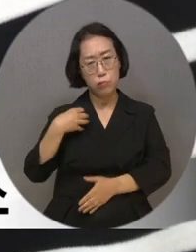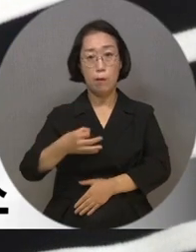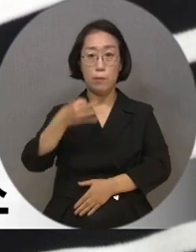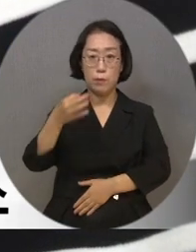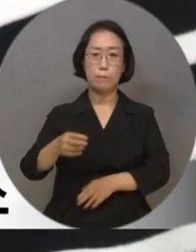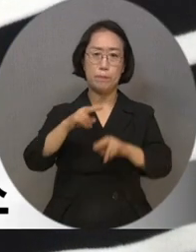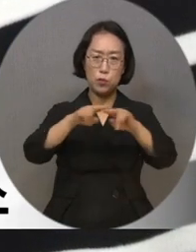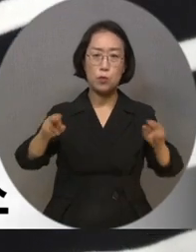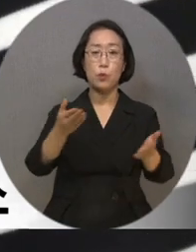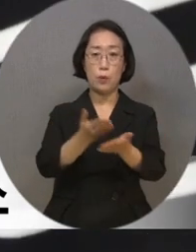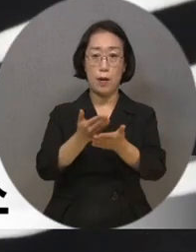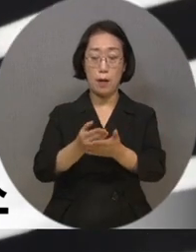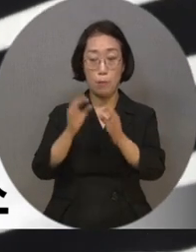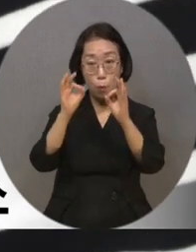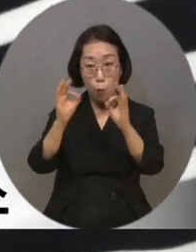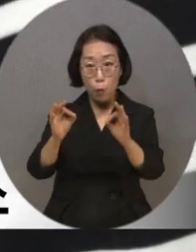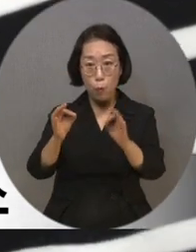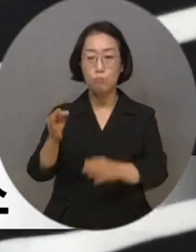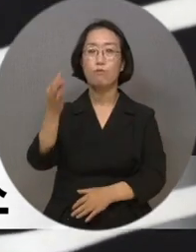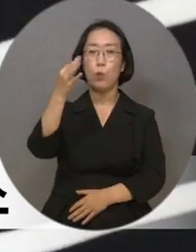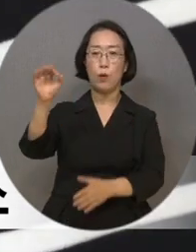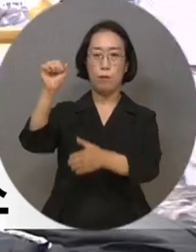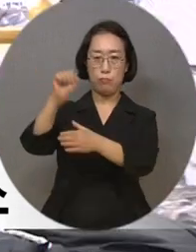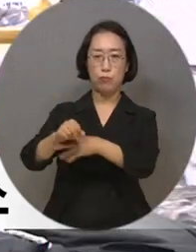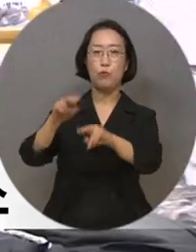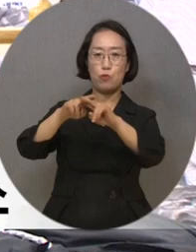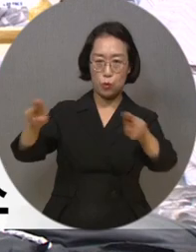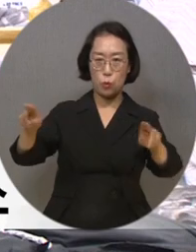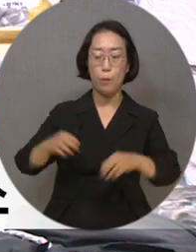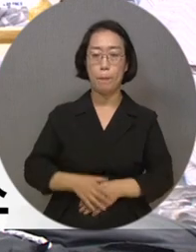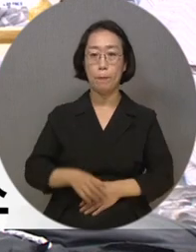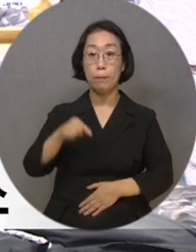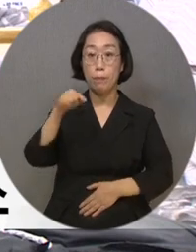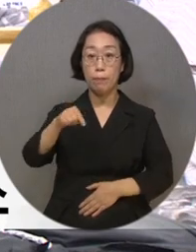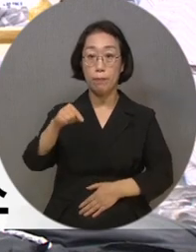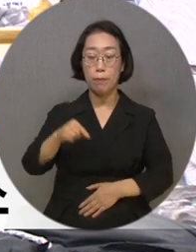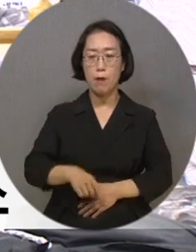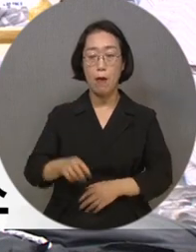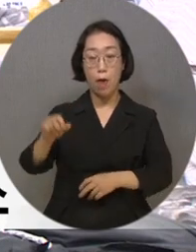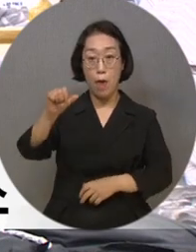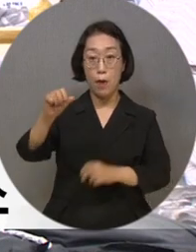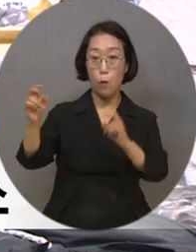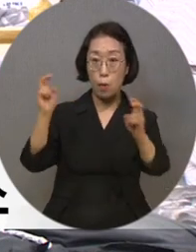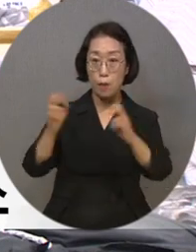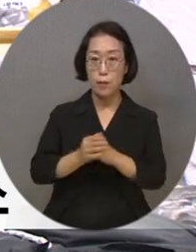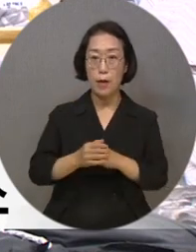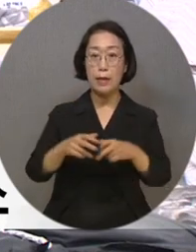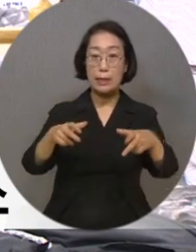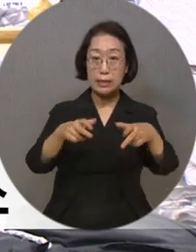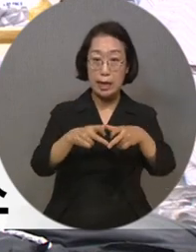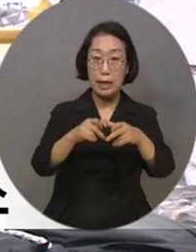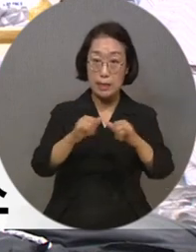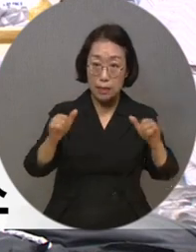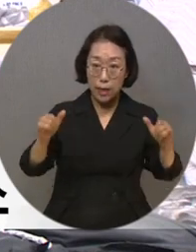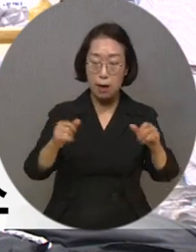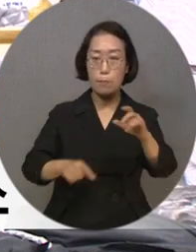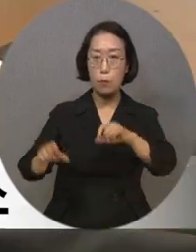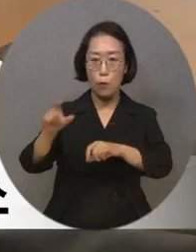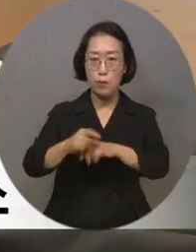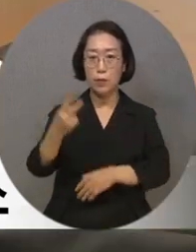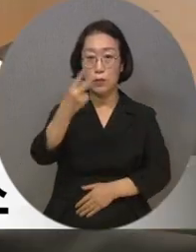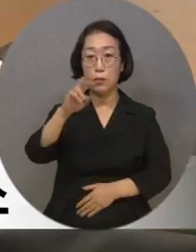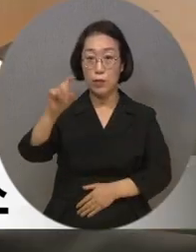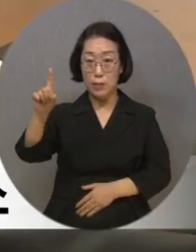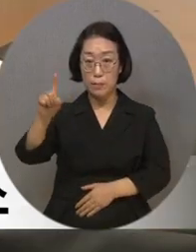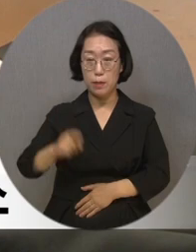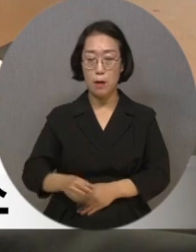청구를 받아들여 공단의 처분을 취소했습니다. A회사는 장애인 근로자 B씨를 포함해 2021년도